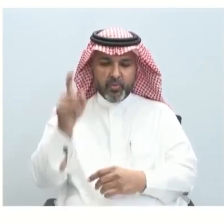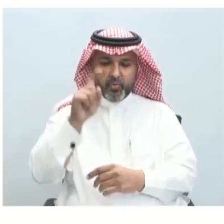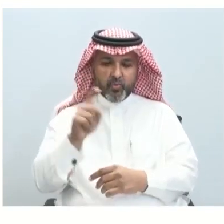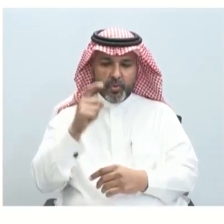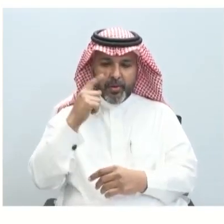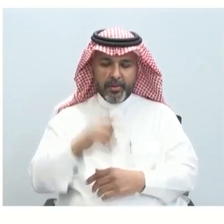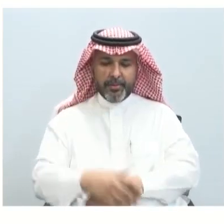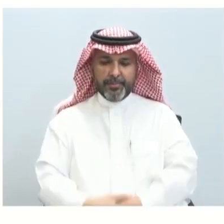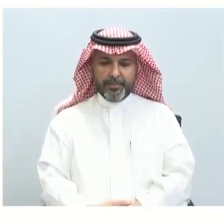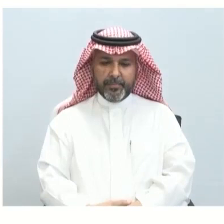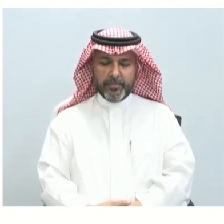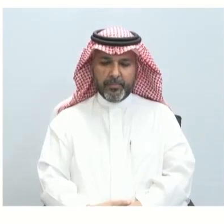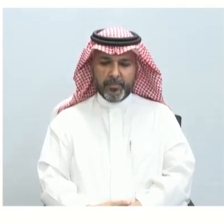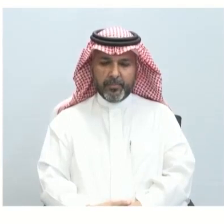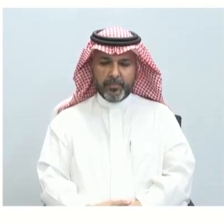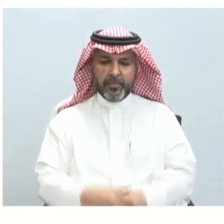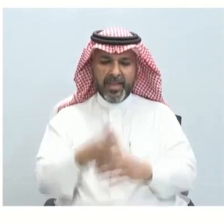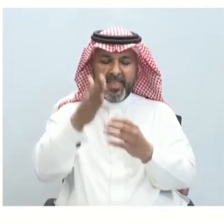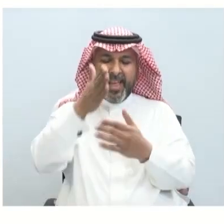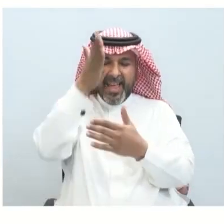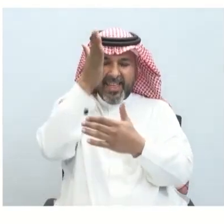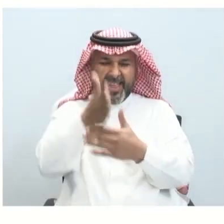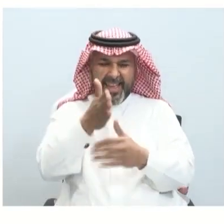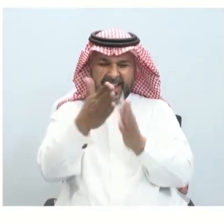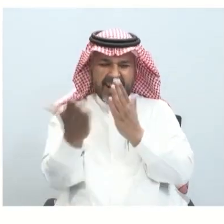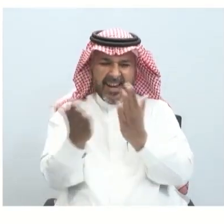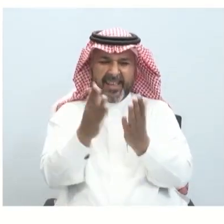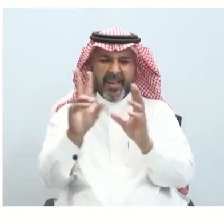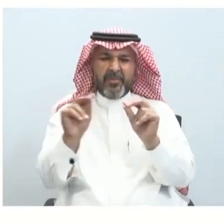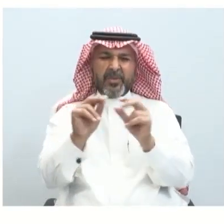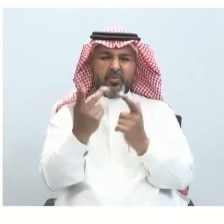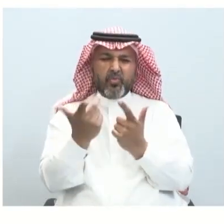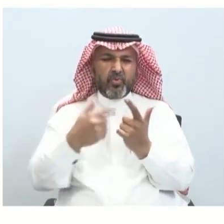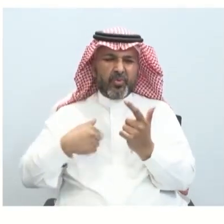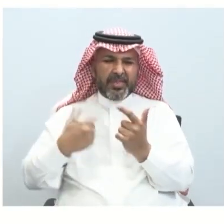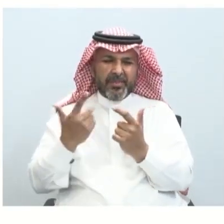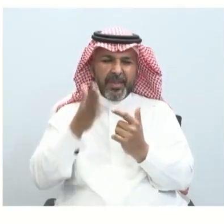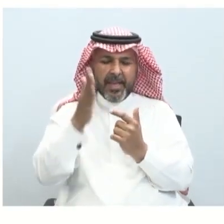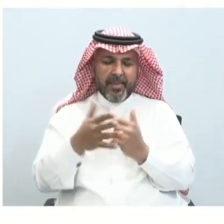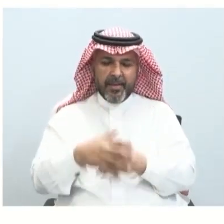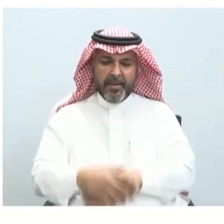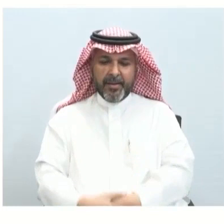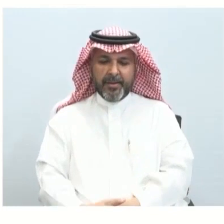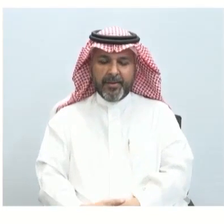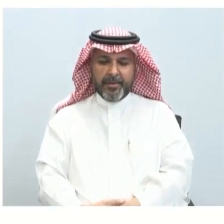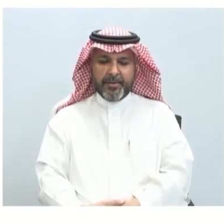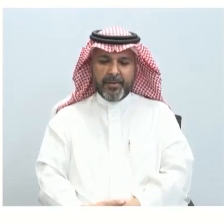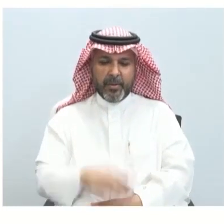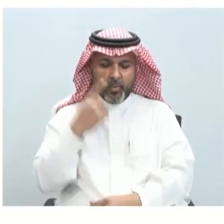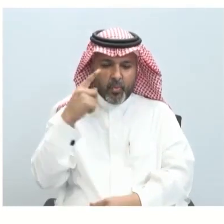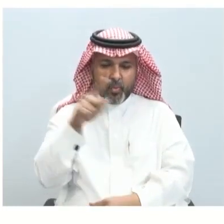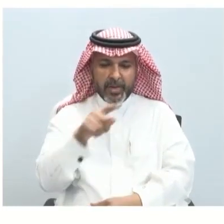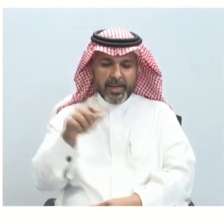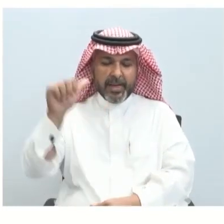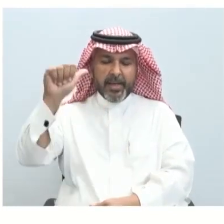واحد واثنين اي مراحل الانقسام المتساوي تظهر في الشكل مثل ما يظهر معنا هنا انفصال هذه